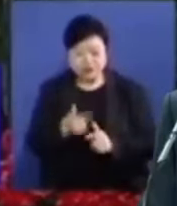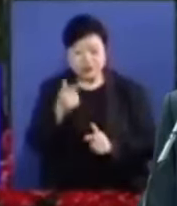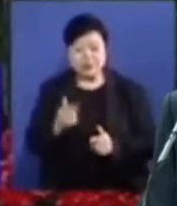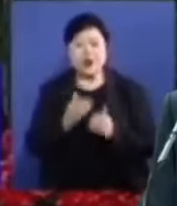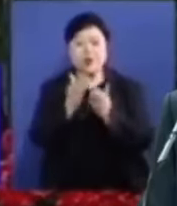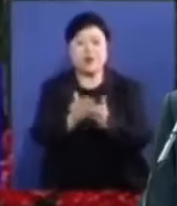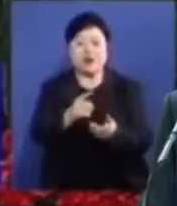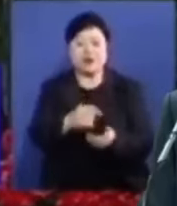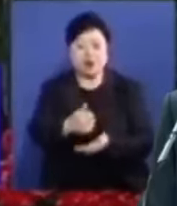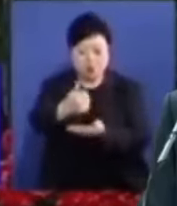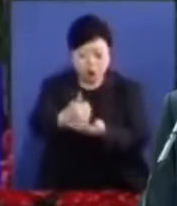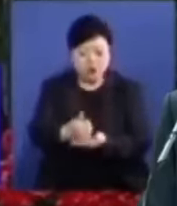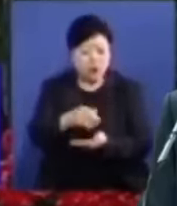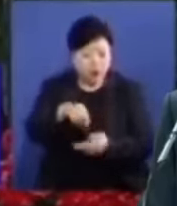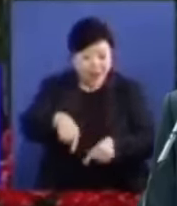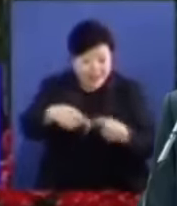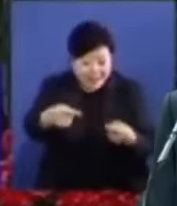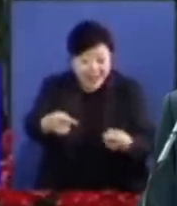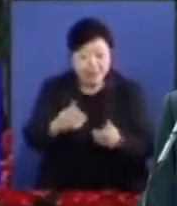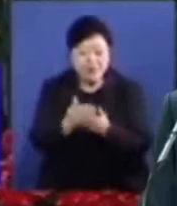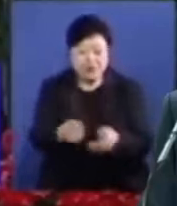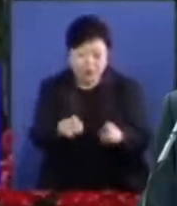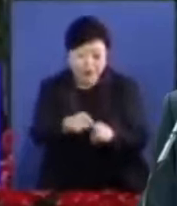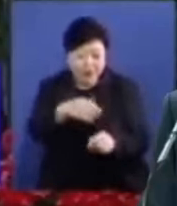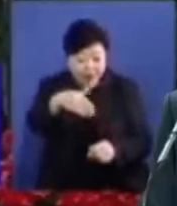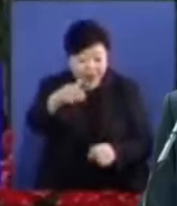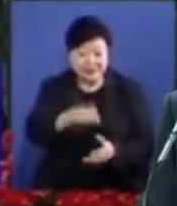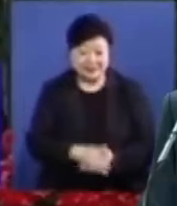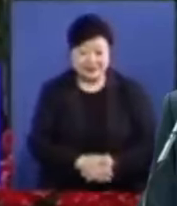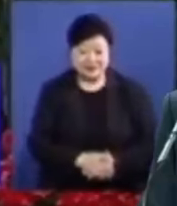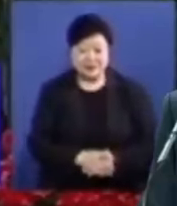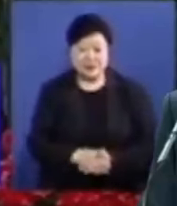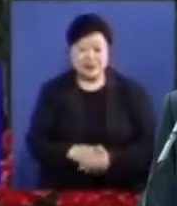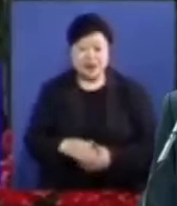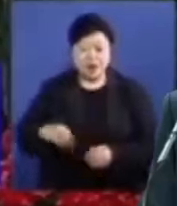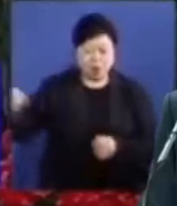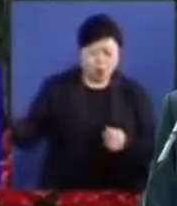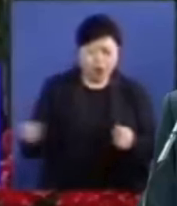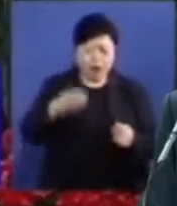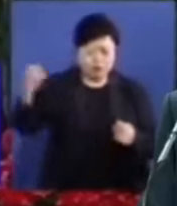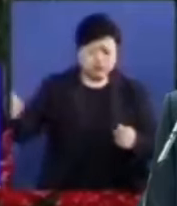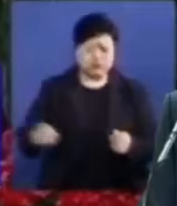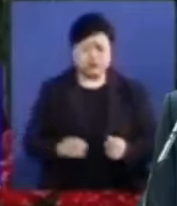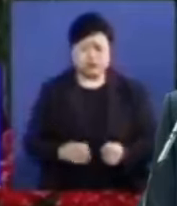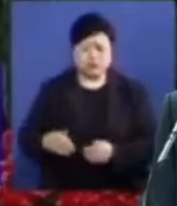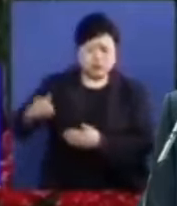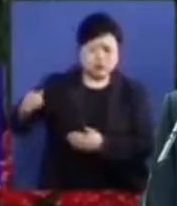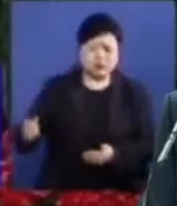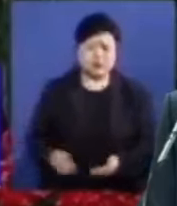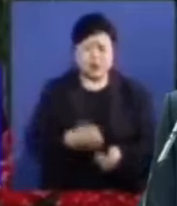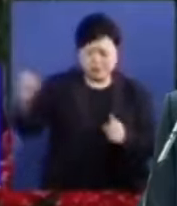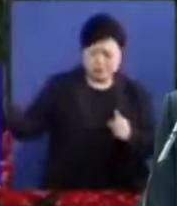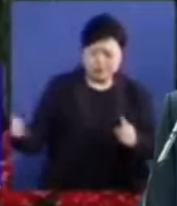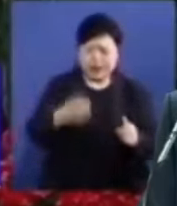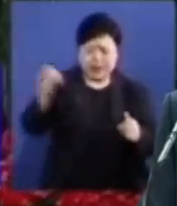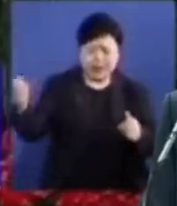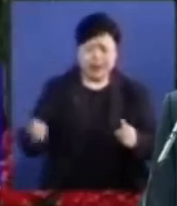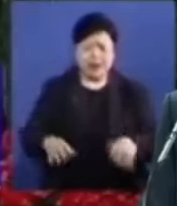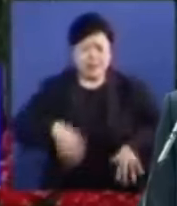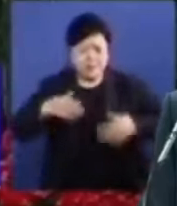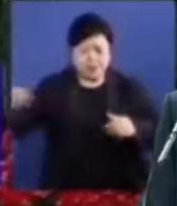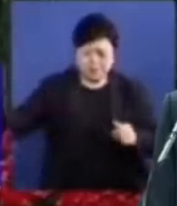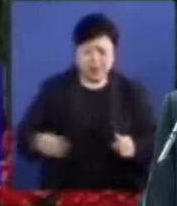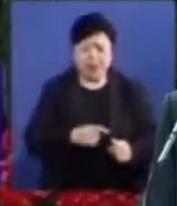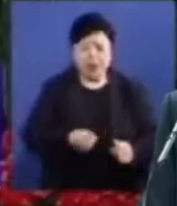계신 그대로 모시고 가매 다른 배들도 함께 가더니 큰 광풍이 일어나며 물결이 배에 부딪혀 들어와 배에